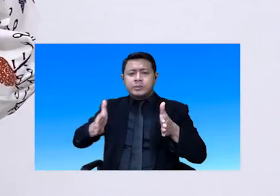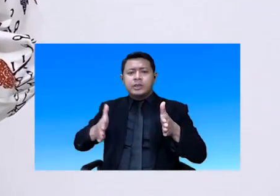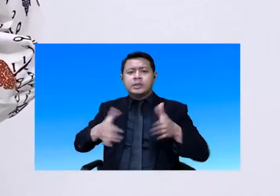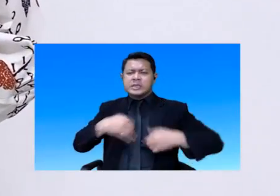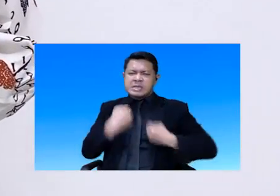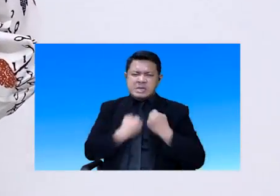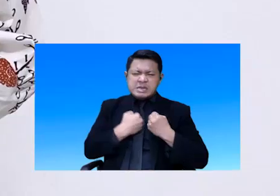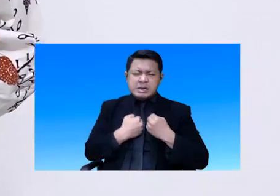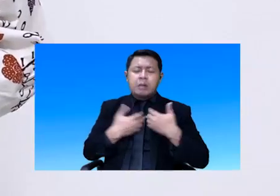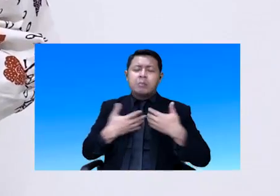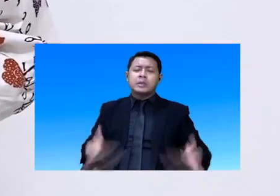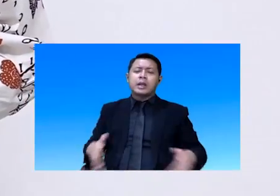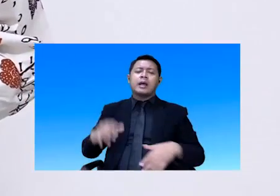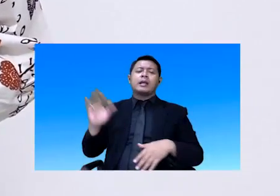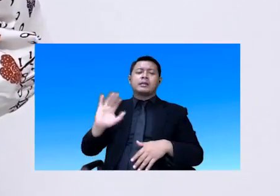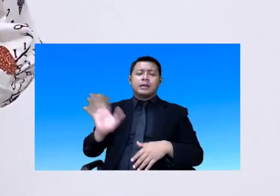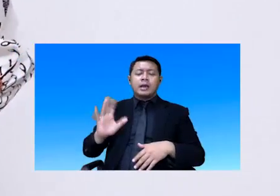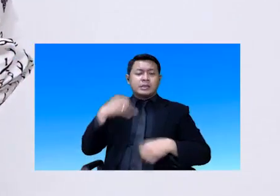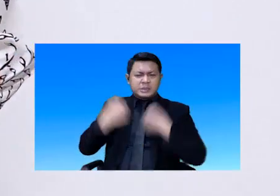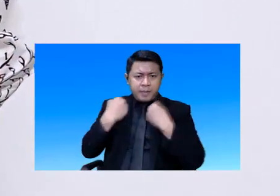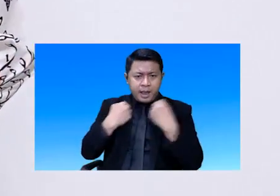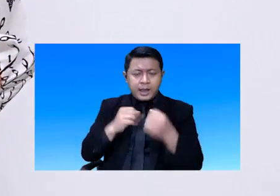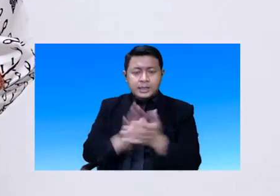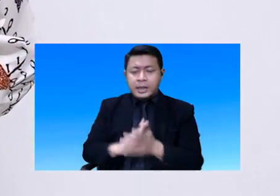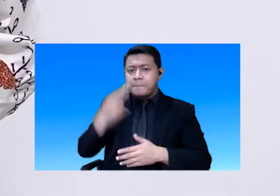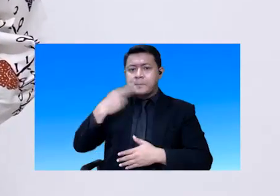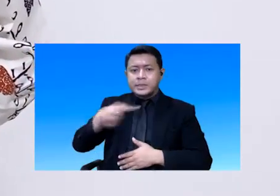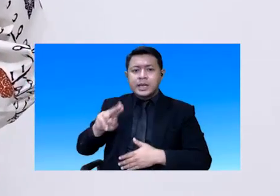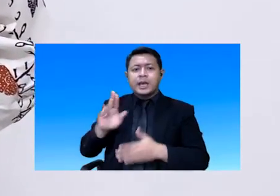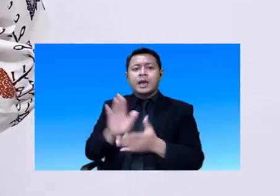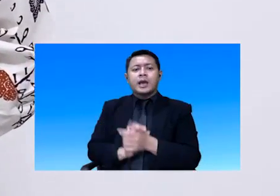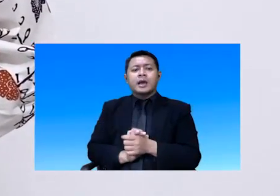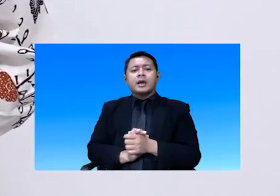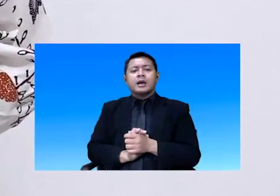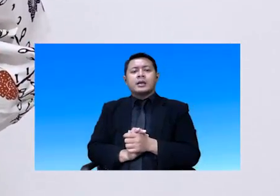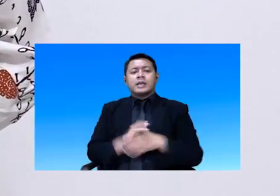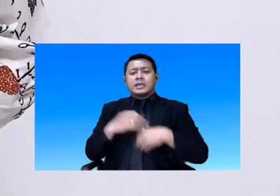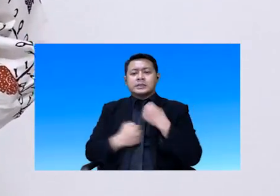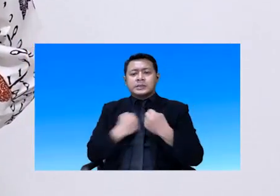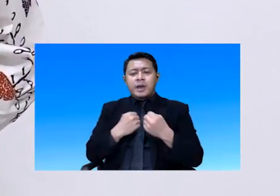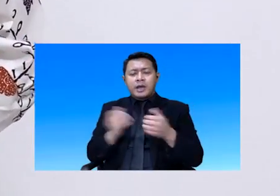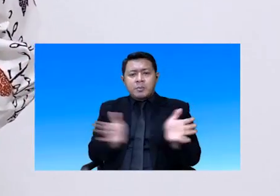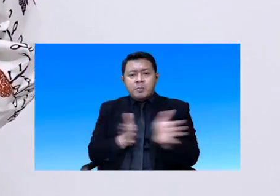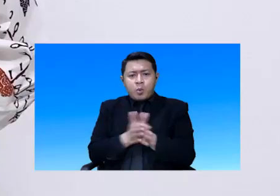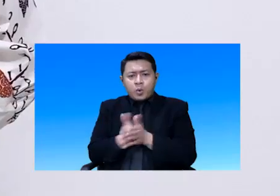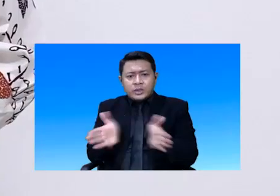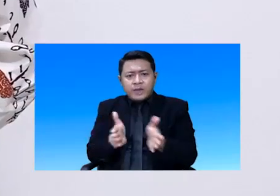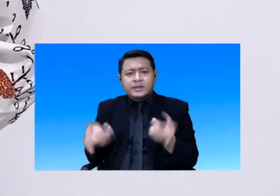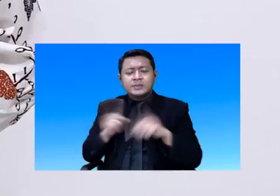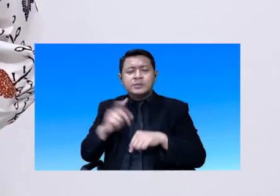semangat pantang menyerah, dan tentunya keyakinan serta semangat motivasi untuk menjadi